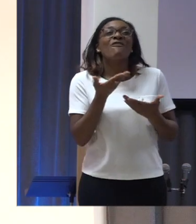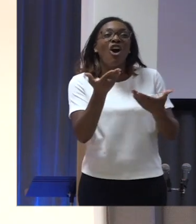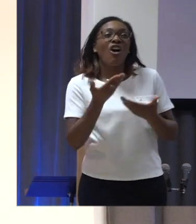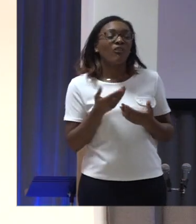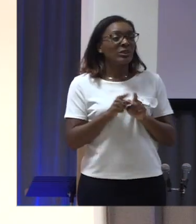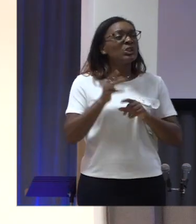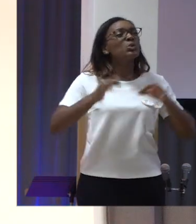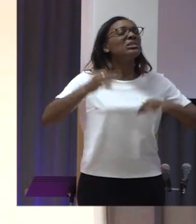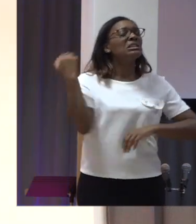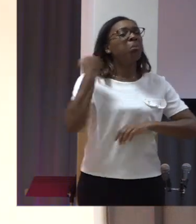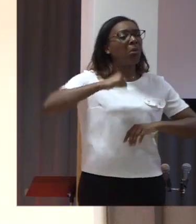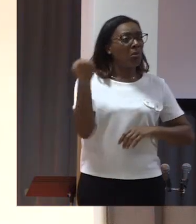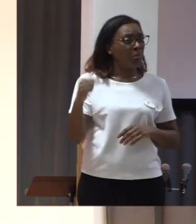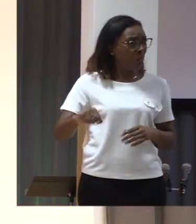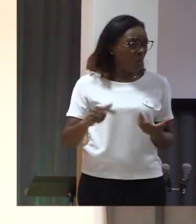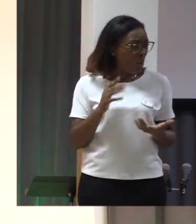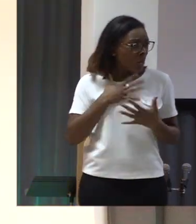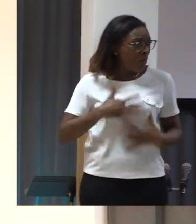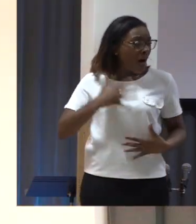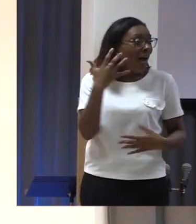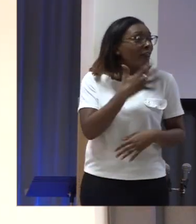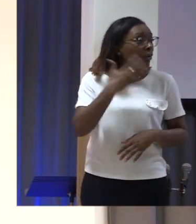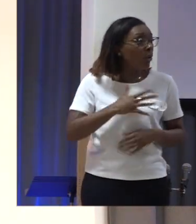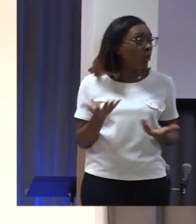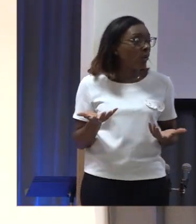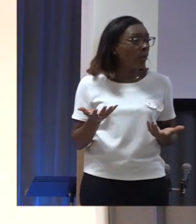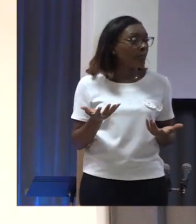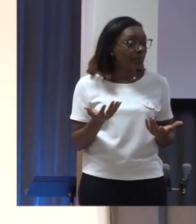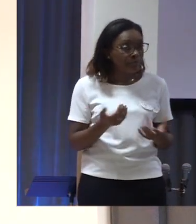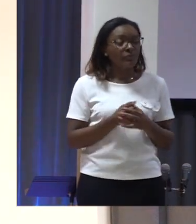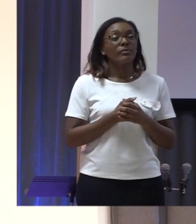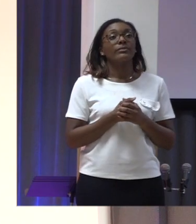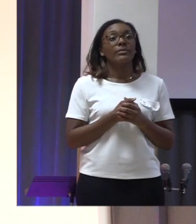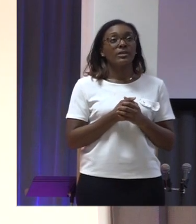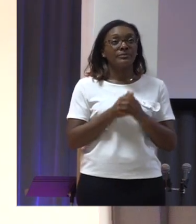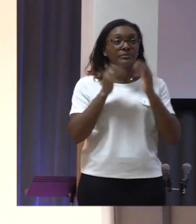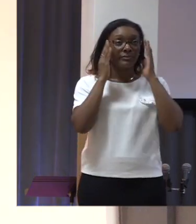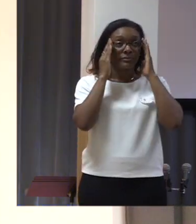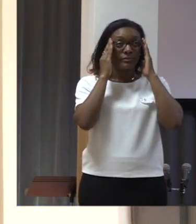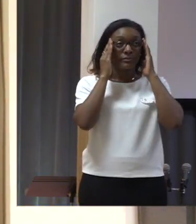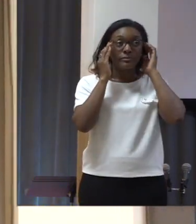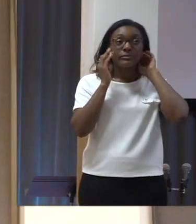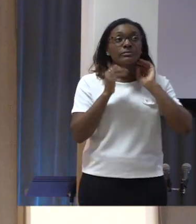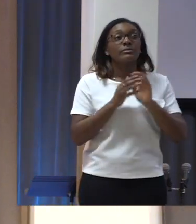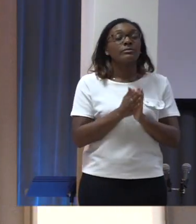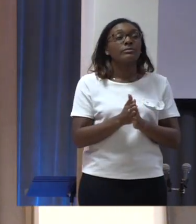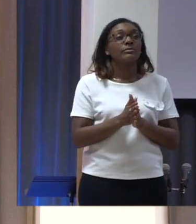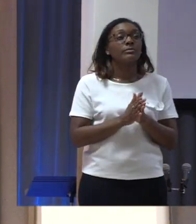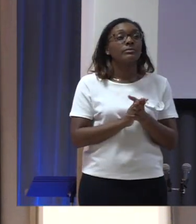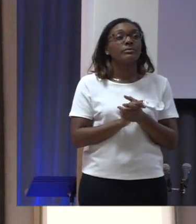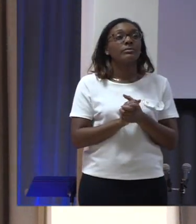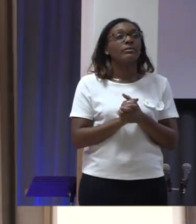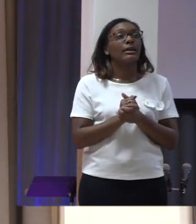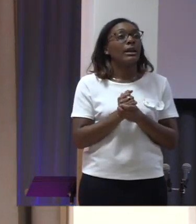violaient la justice. En fait, il y a un écho dans ce texte de ce qui s'est passé avec